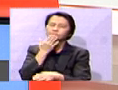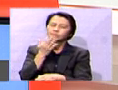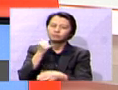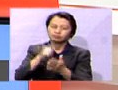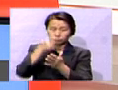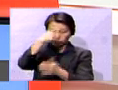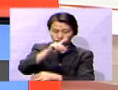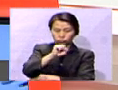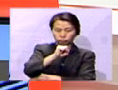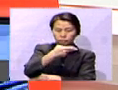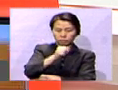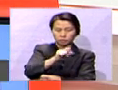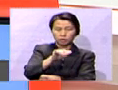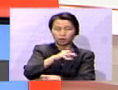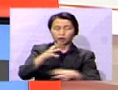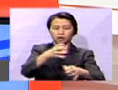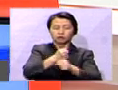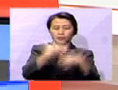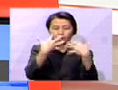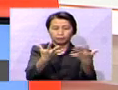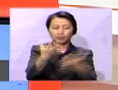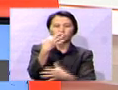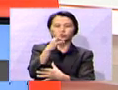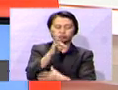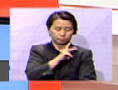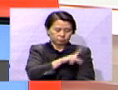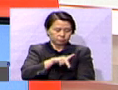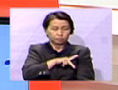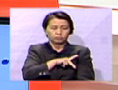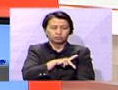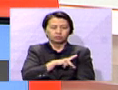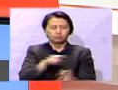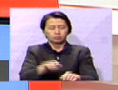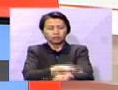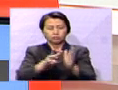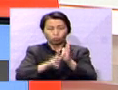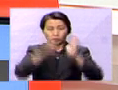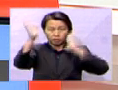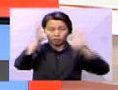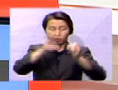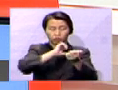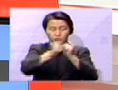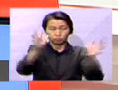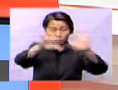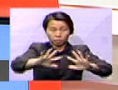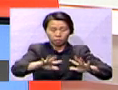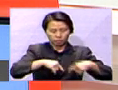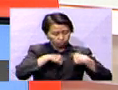buat Shalin Zulkifli yang merangkul emas ke-19 peribadi sepanjang mewakili negara di Sukan SEA sejak